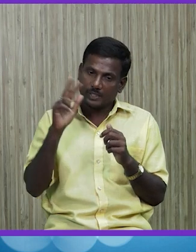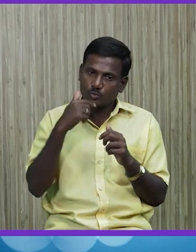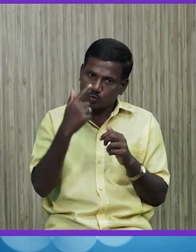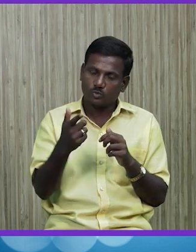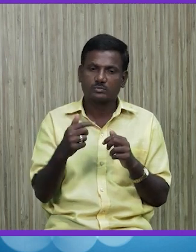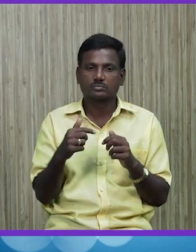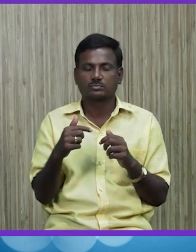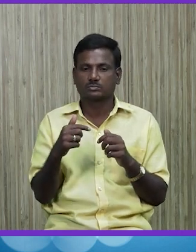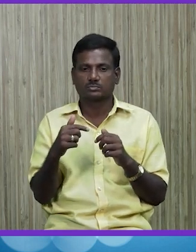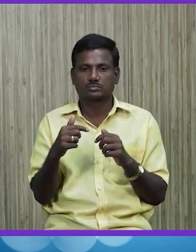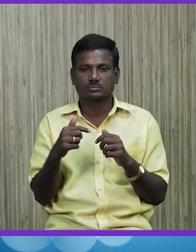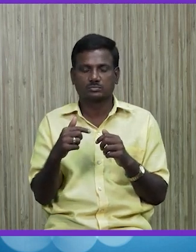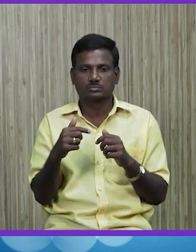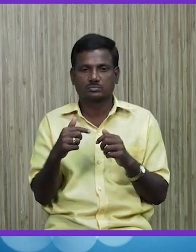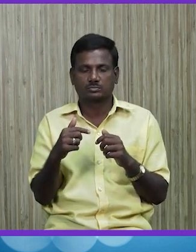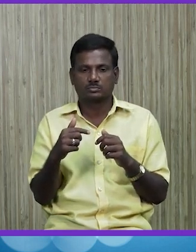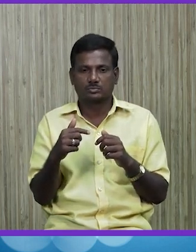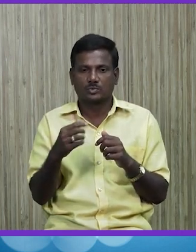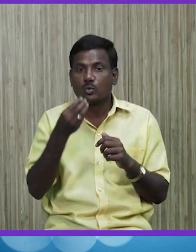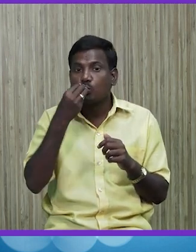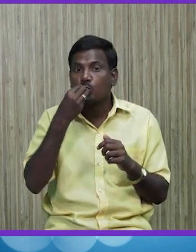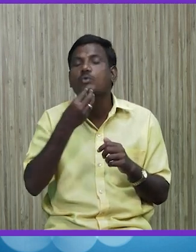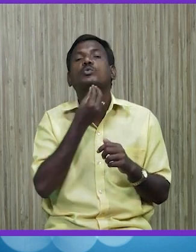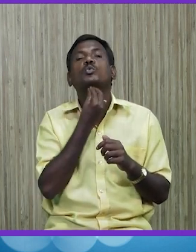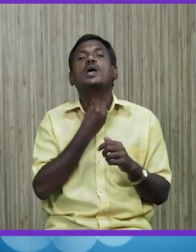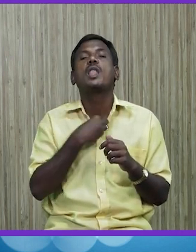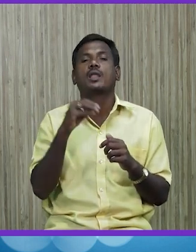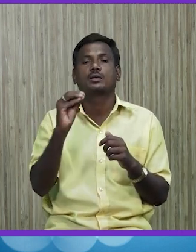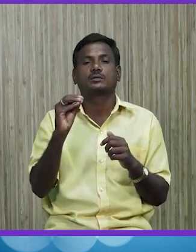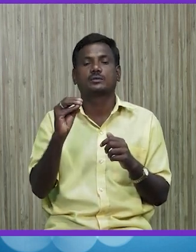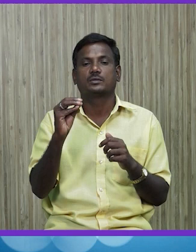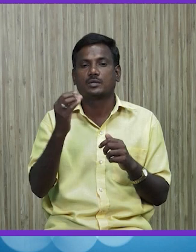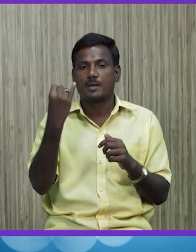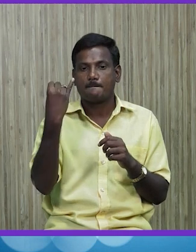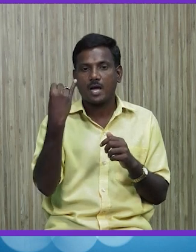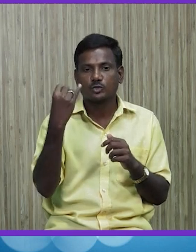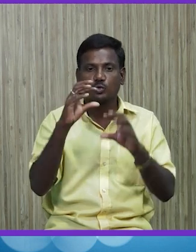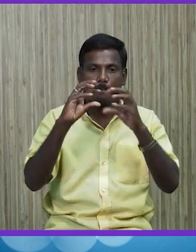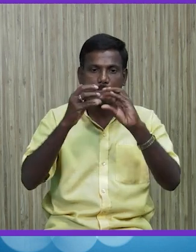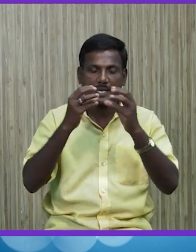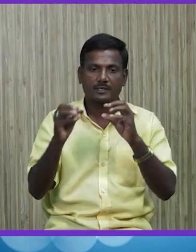கூறுகின்றேன் உனவுக்குளல் சிரு நீர்ப்பை